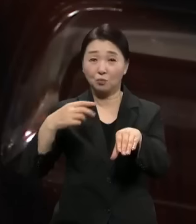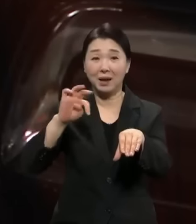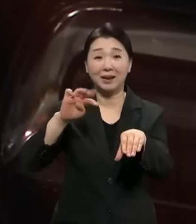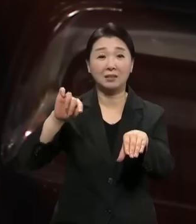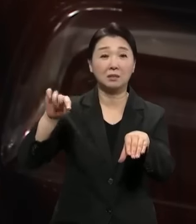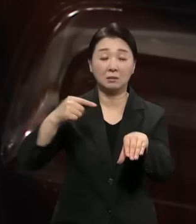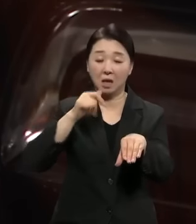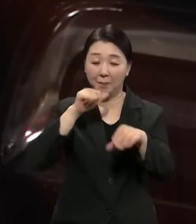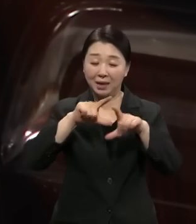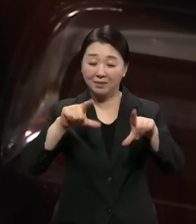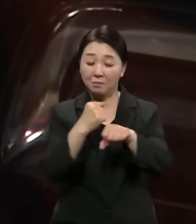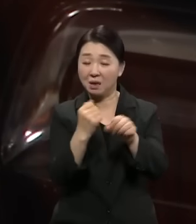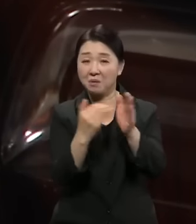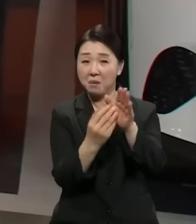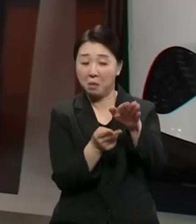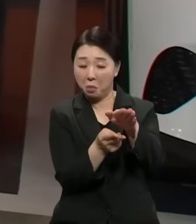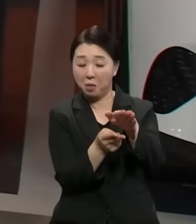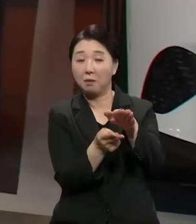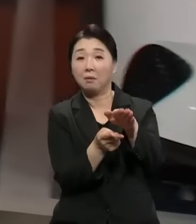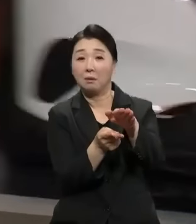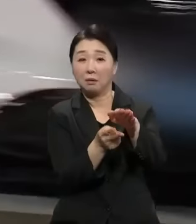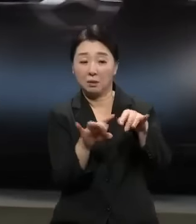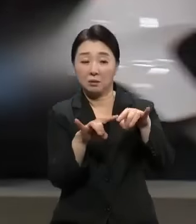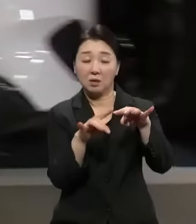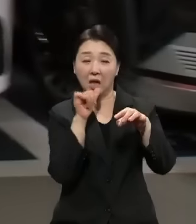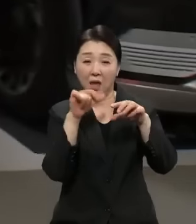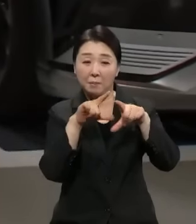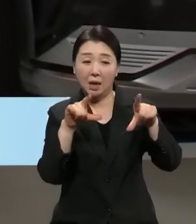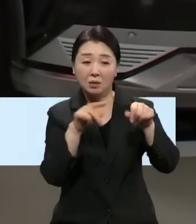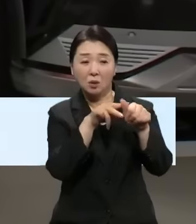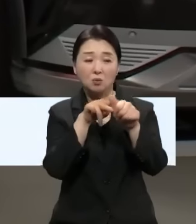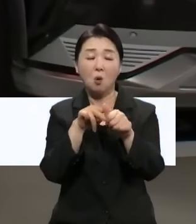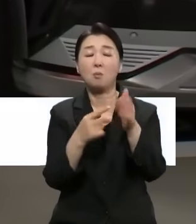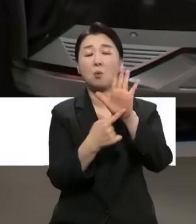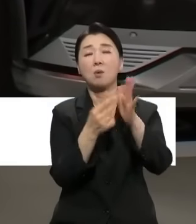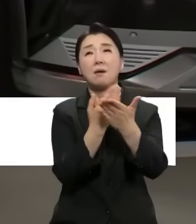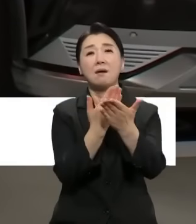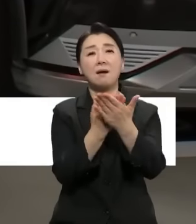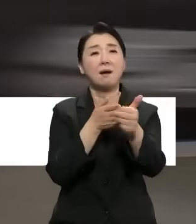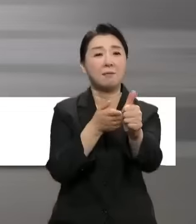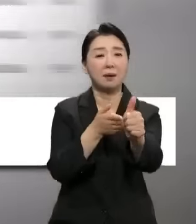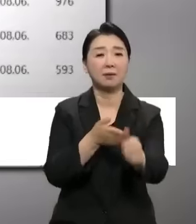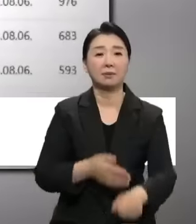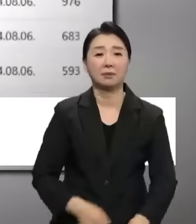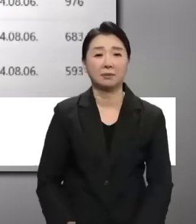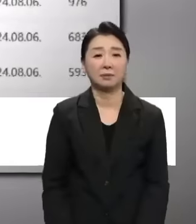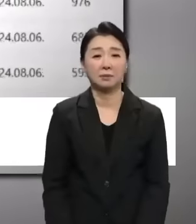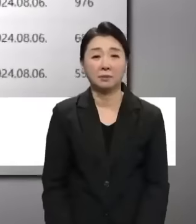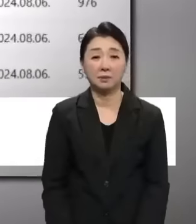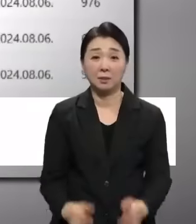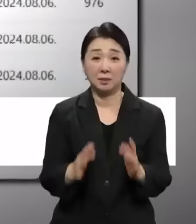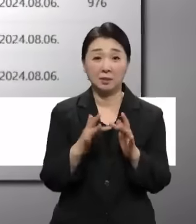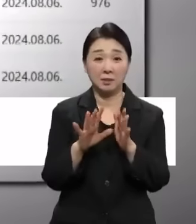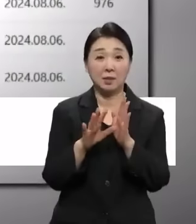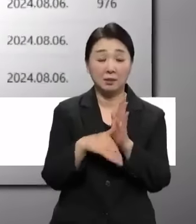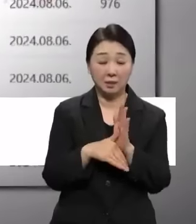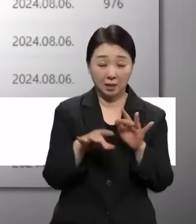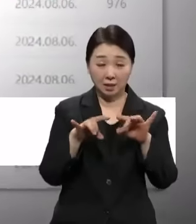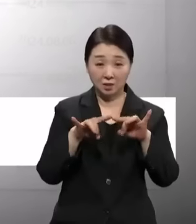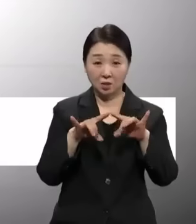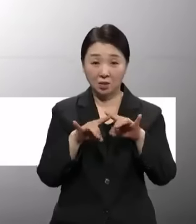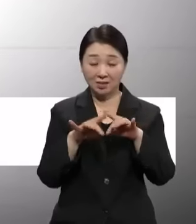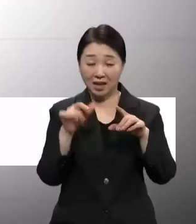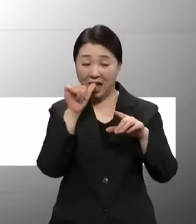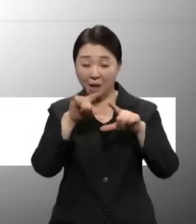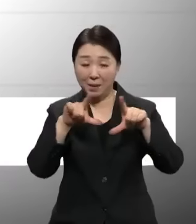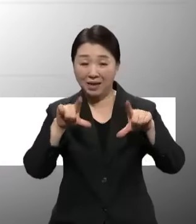탑재됐다 수식이 알려지면서 전기차 배터리 정보 공개를 요구하는 목소리도 커졌습니다 온라인상에서도 전기차 배터리